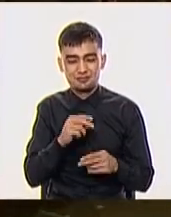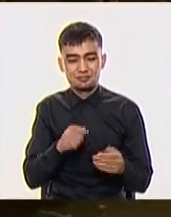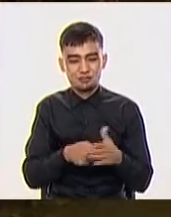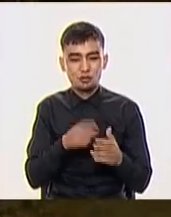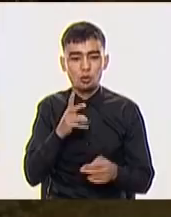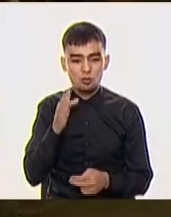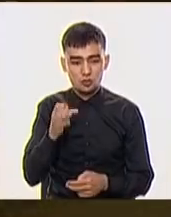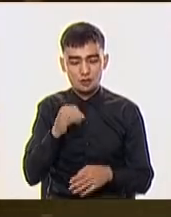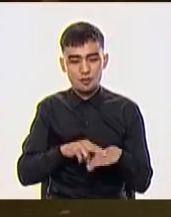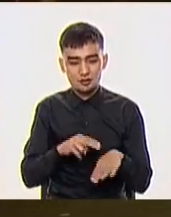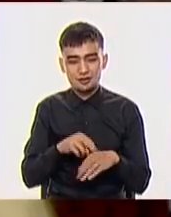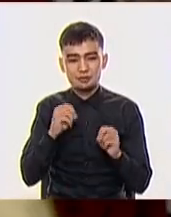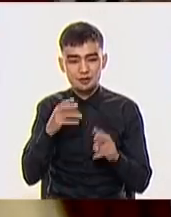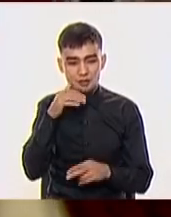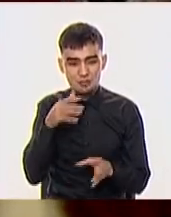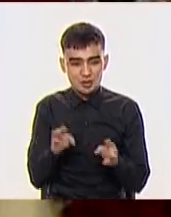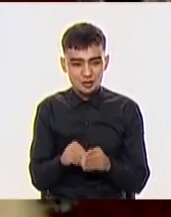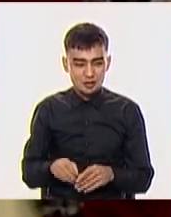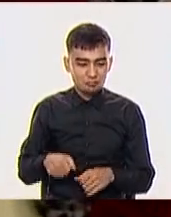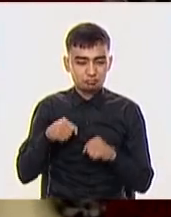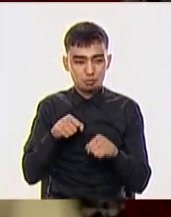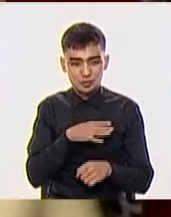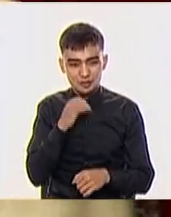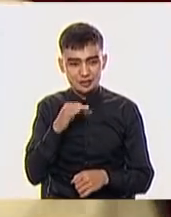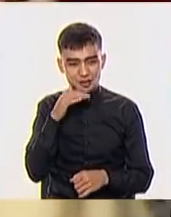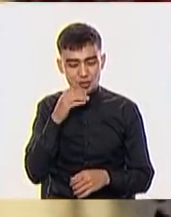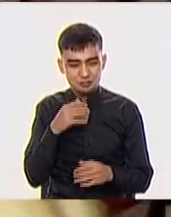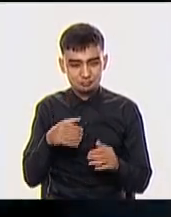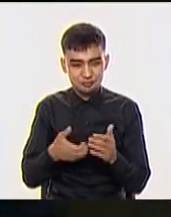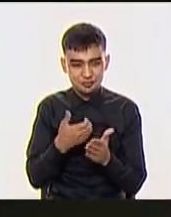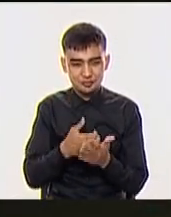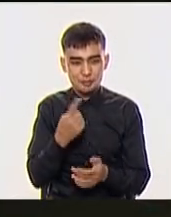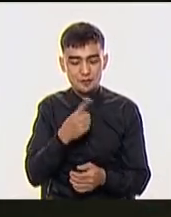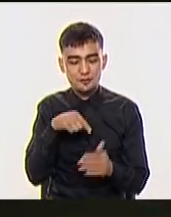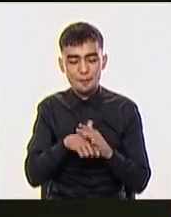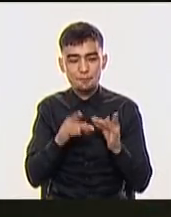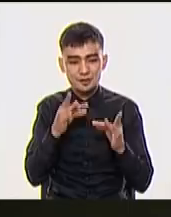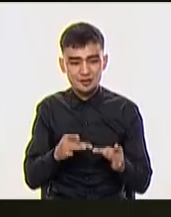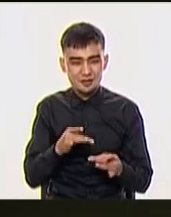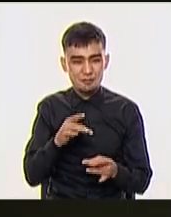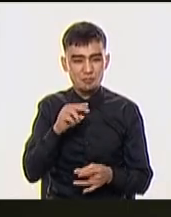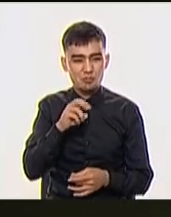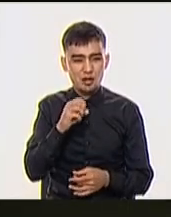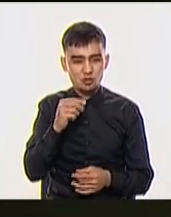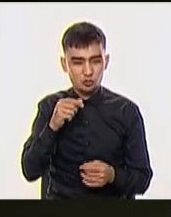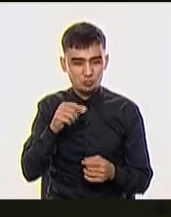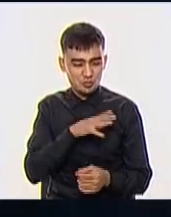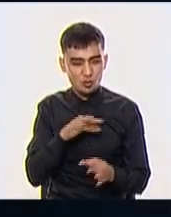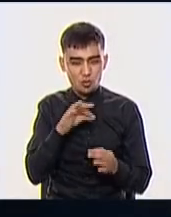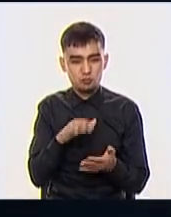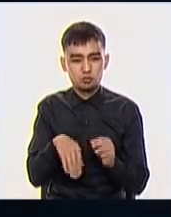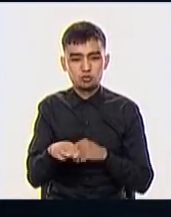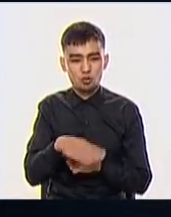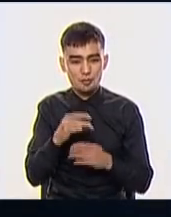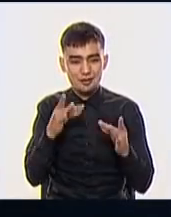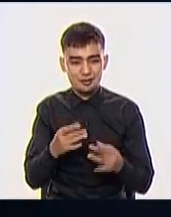полиция көлігі үйретілген иттер мен кинологтар да келді. Ешкі иттер қазған жерден бұрын ішінде ұнтақ болған бос пакет қана шықты. Тұрғындар о